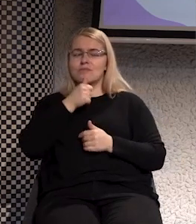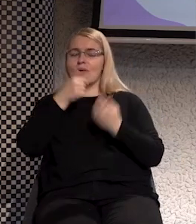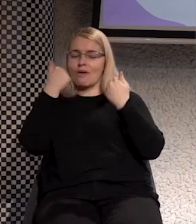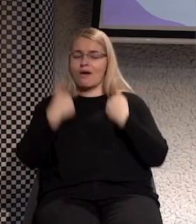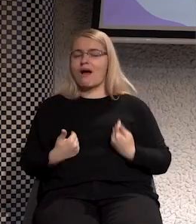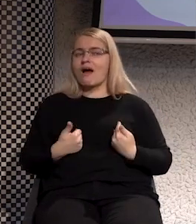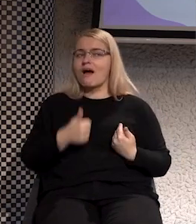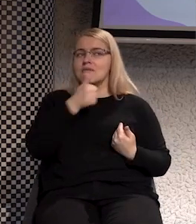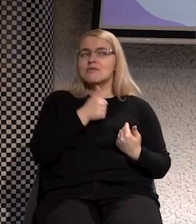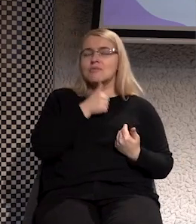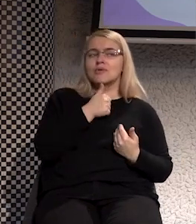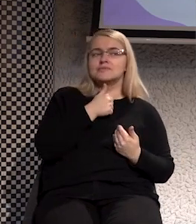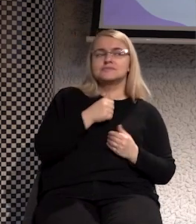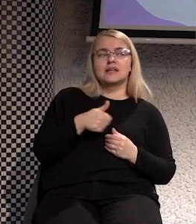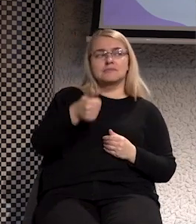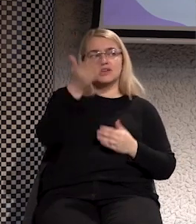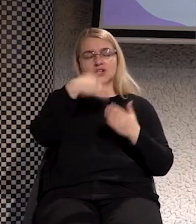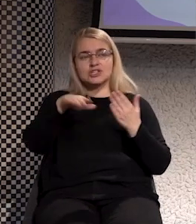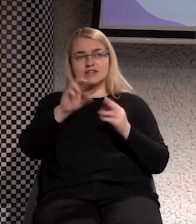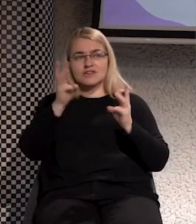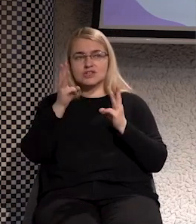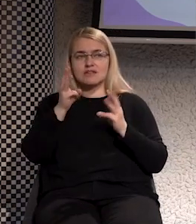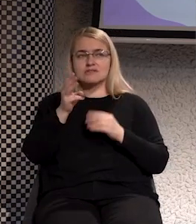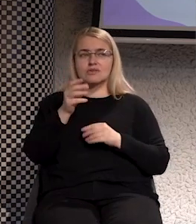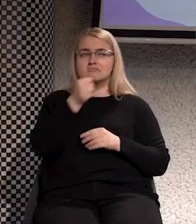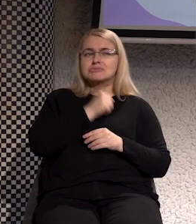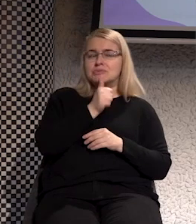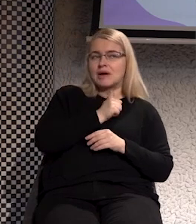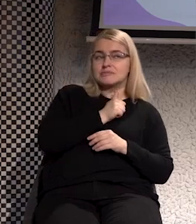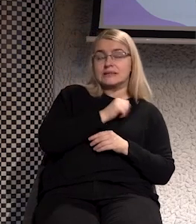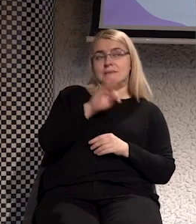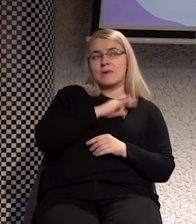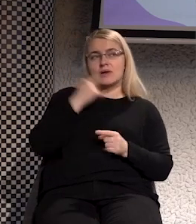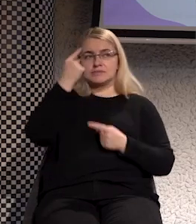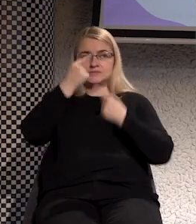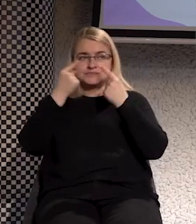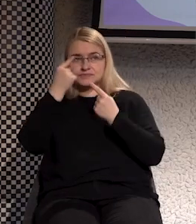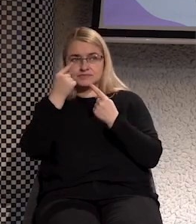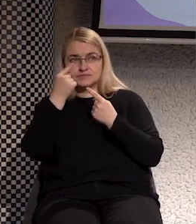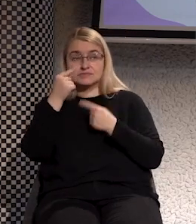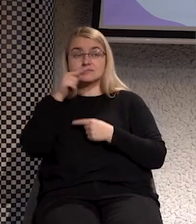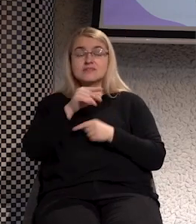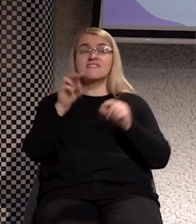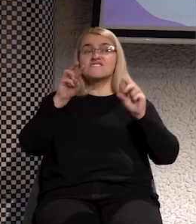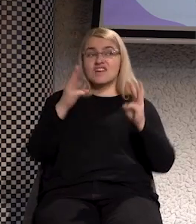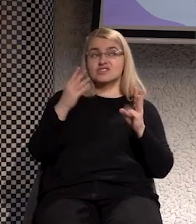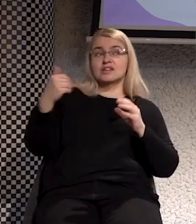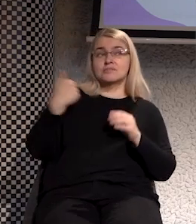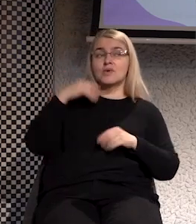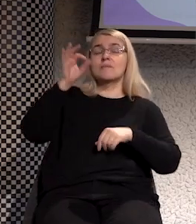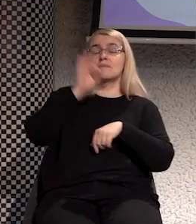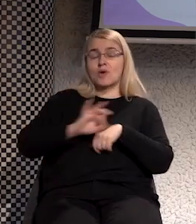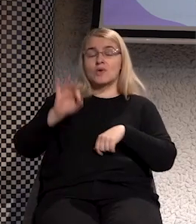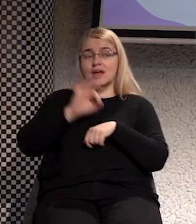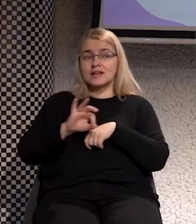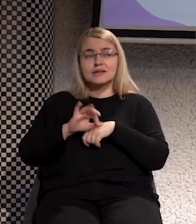normalne w procesie grupowym, ale ta pierwsza część warsztatów nas testuje. I to jest też taka moja refleksja, że te warsztaty, które były w ramach tego projektu, one